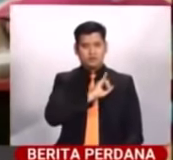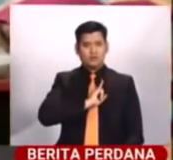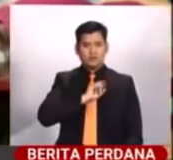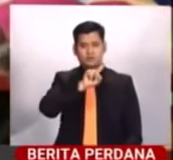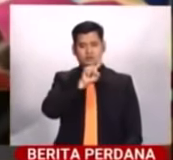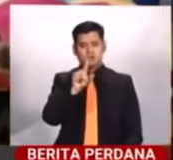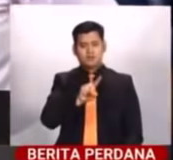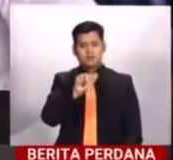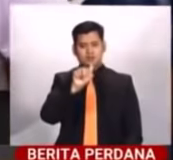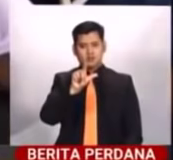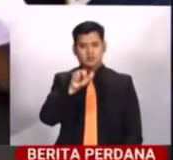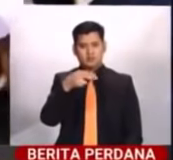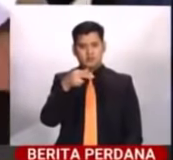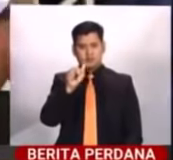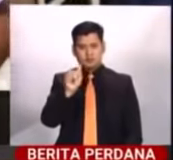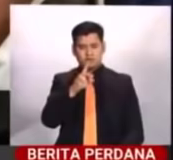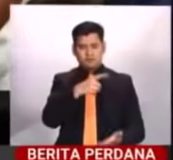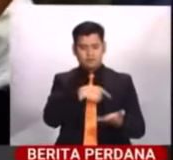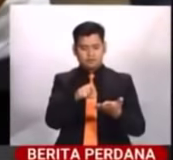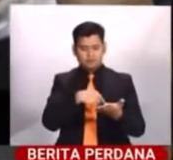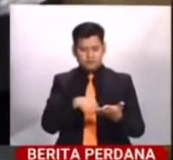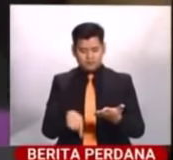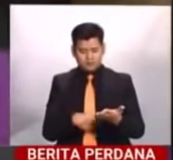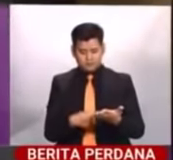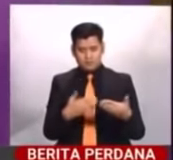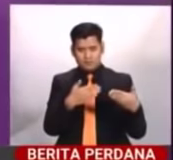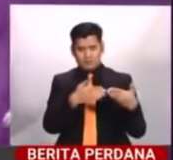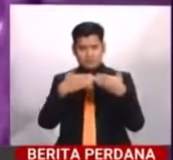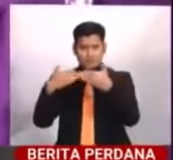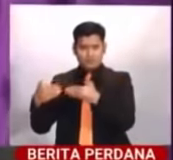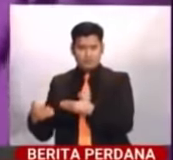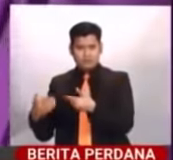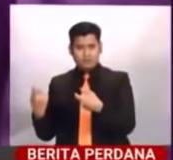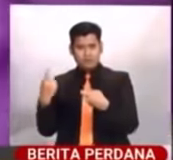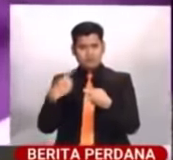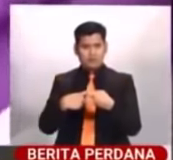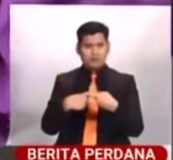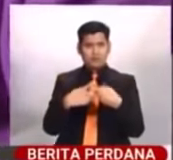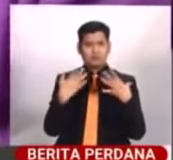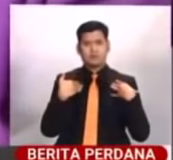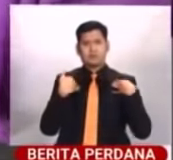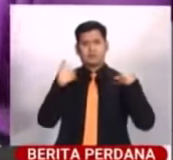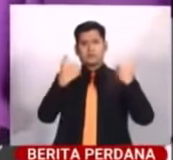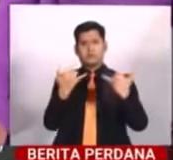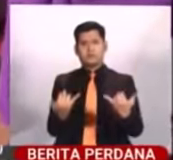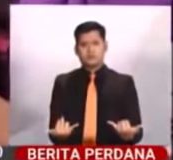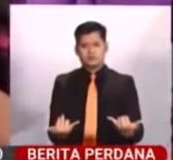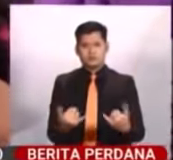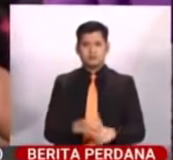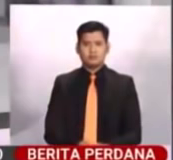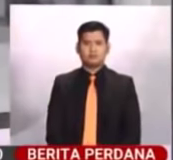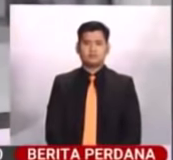Zaliha juga akan menjalani pemeriksaan susulan bagi mendapatkan perkembangan terkini kesihatannya.